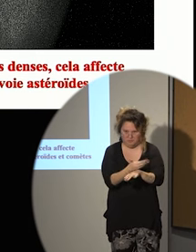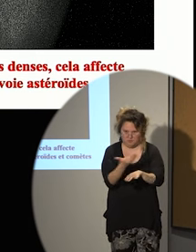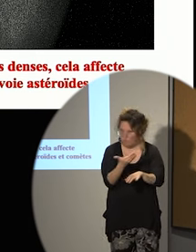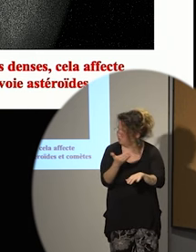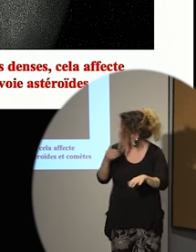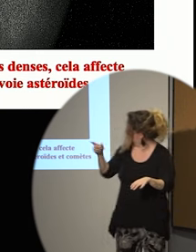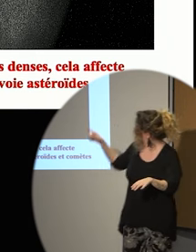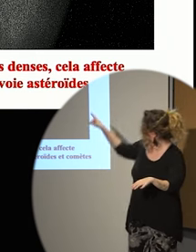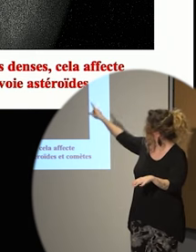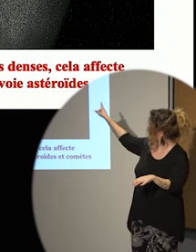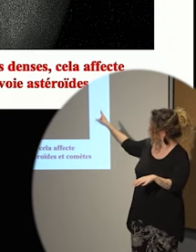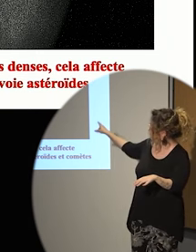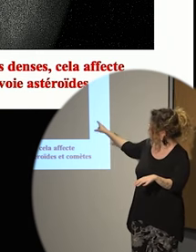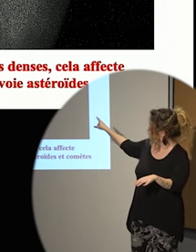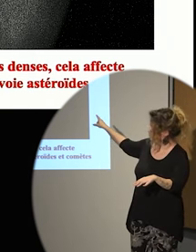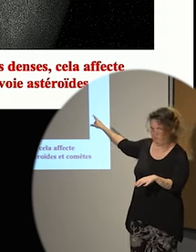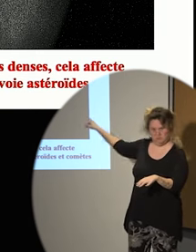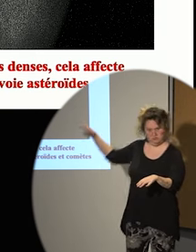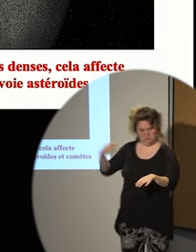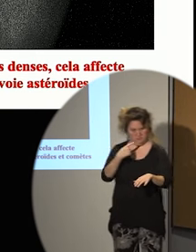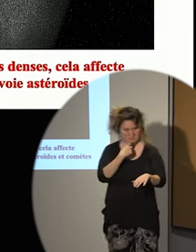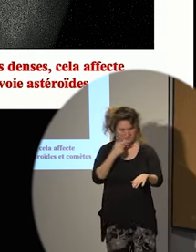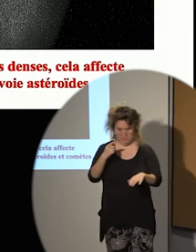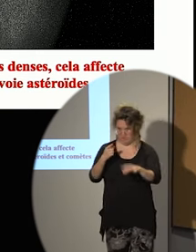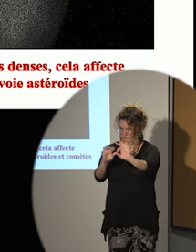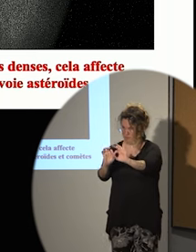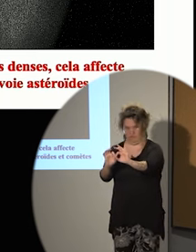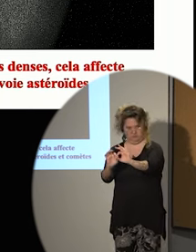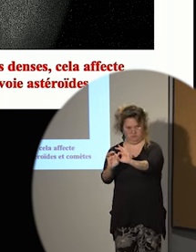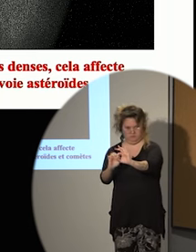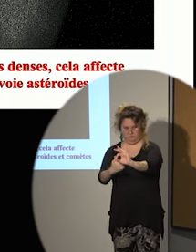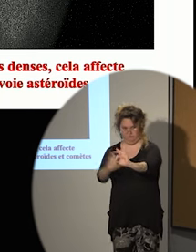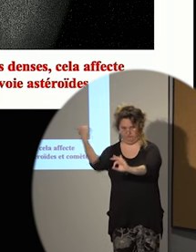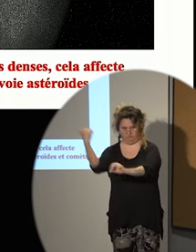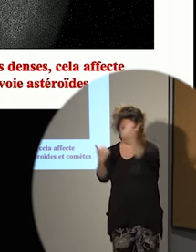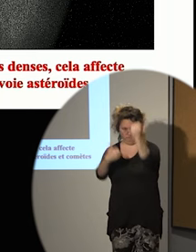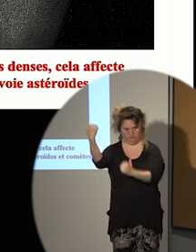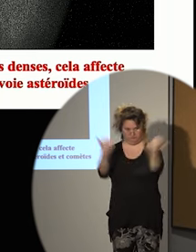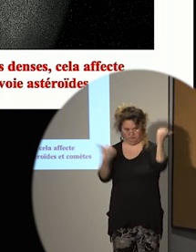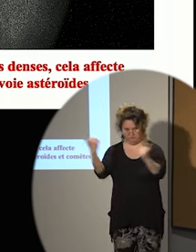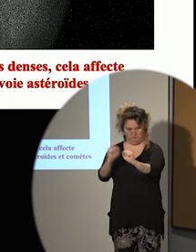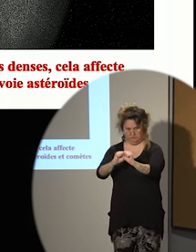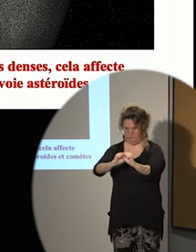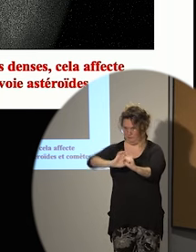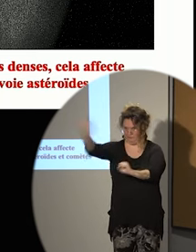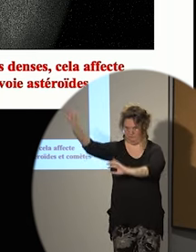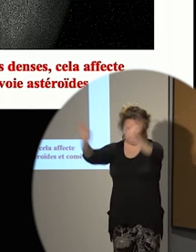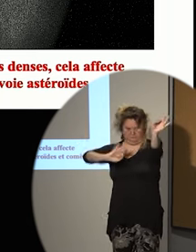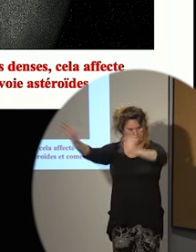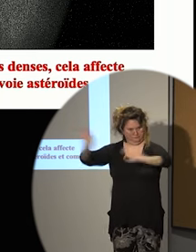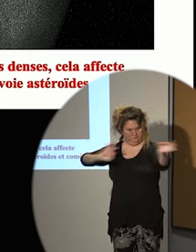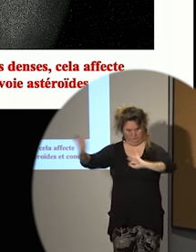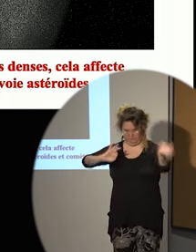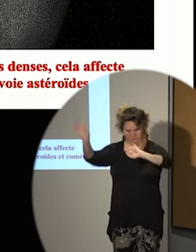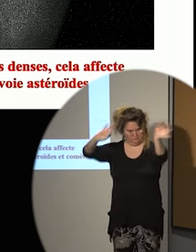away, puis il y en a qui vont aller dans la mauvaise direction, c'est un peu normal, hein, je veux dire. Et quand elles vont dans la mauvaise direction, ben,